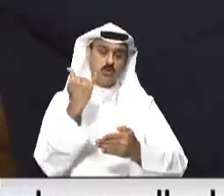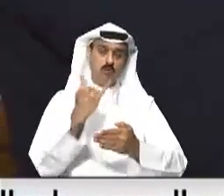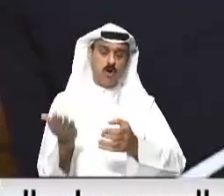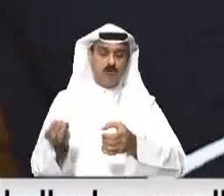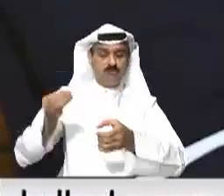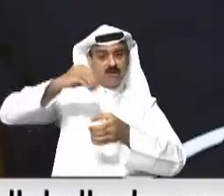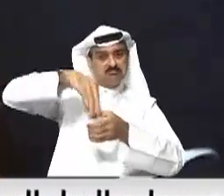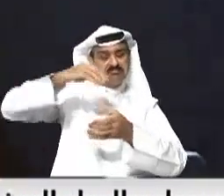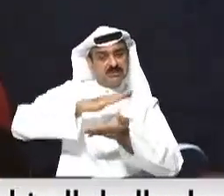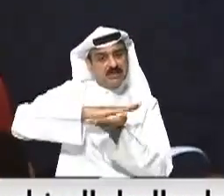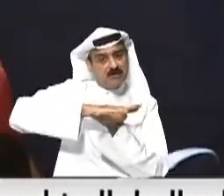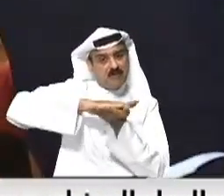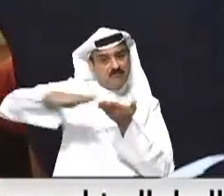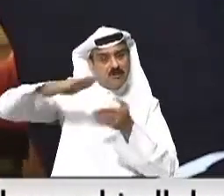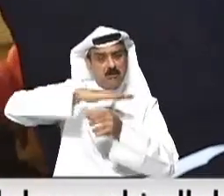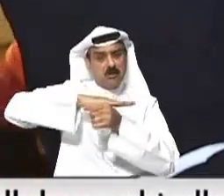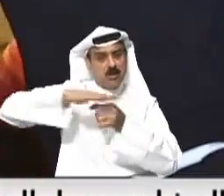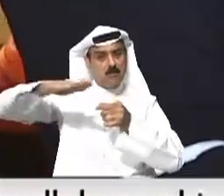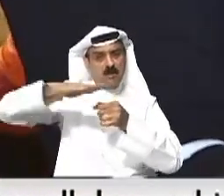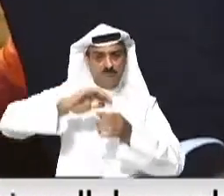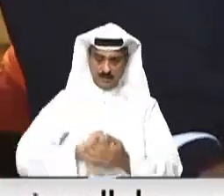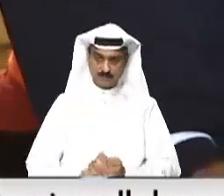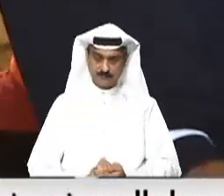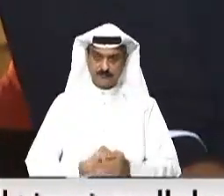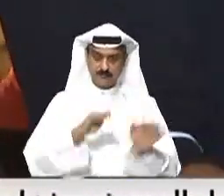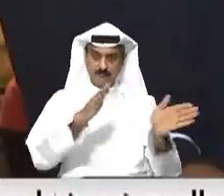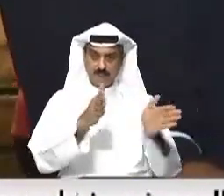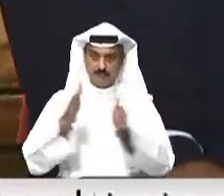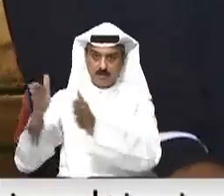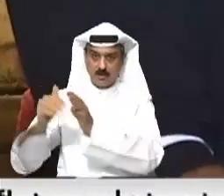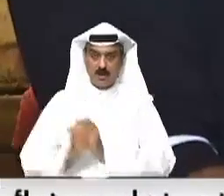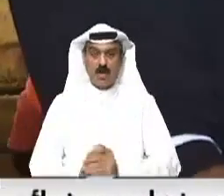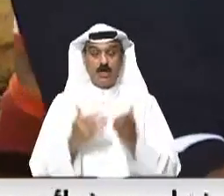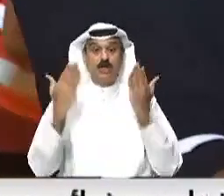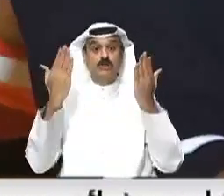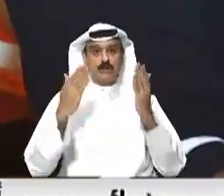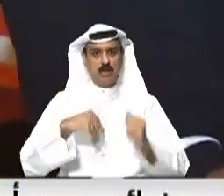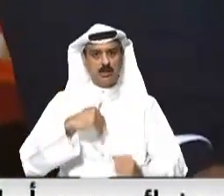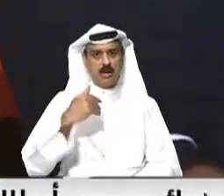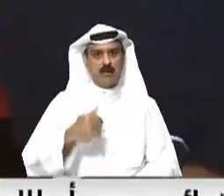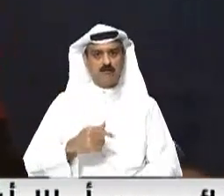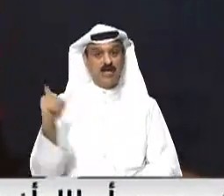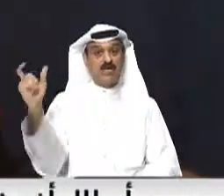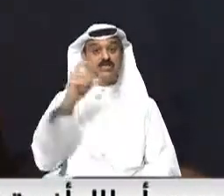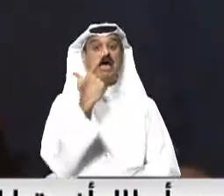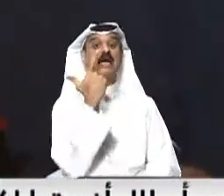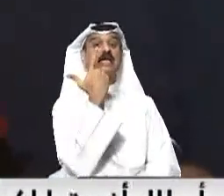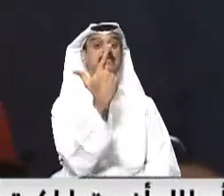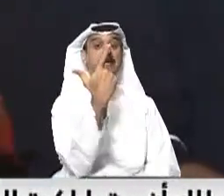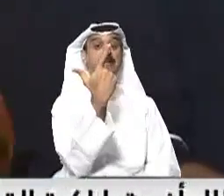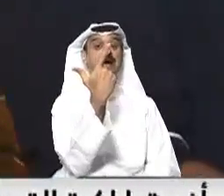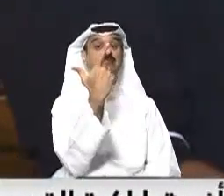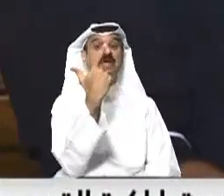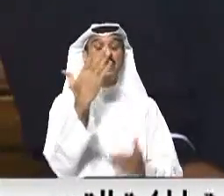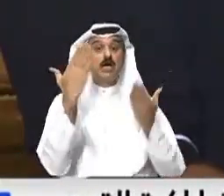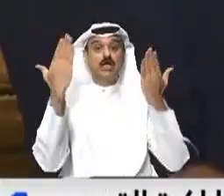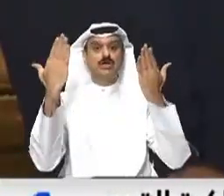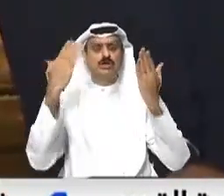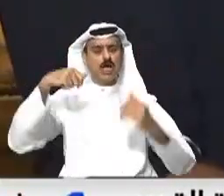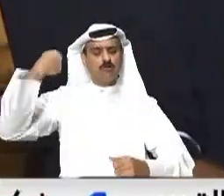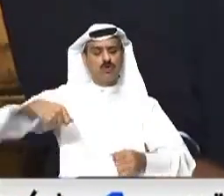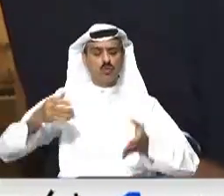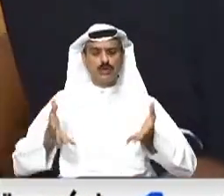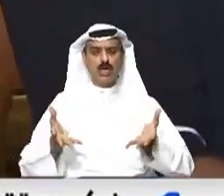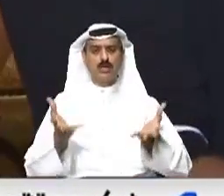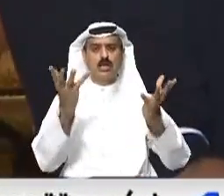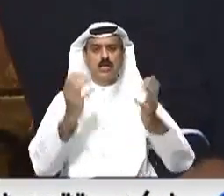وتسبب في أضرار للمواطن والمقيم. ومثل ما ذكرت إن شاء الله مع منتصف يوليو القادم الوزارة إن شاء الله ستقوم